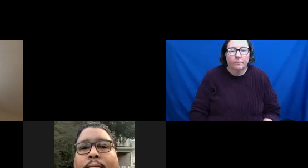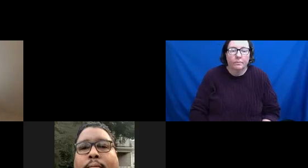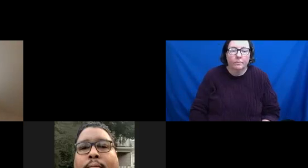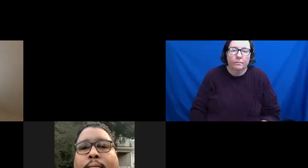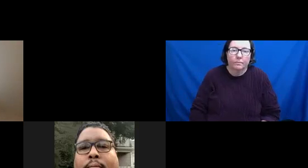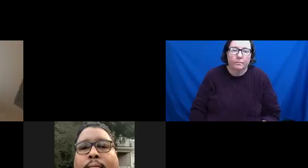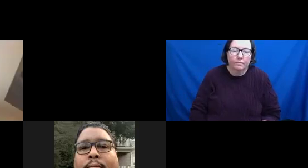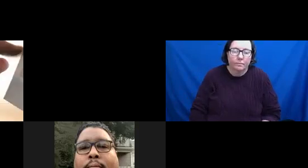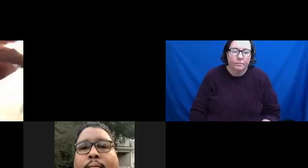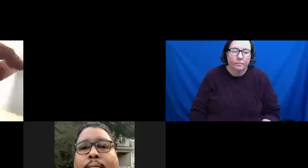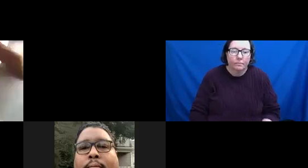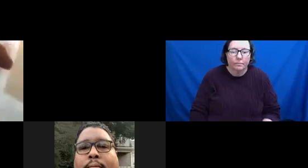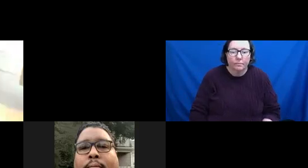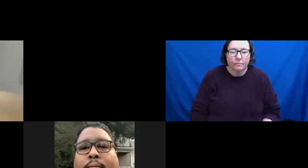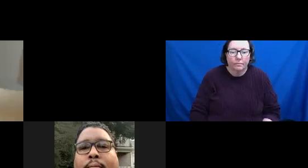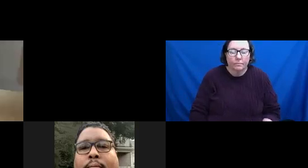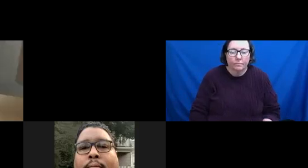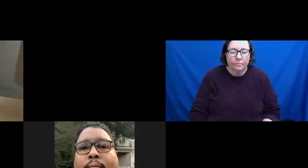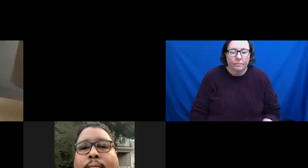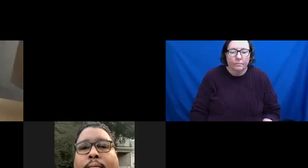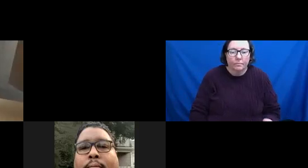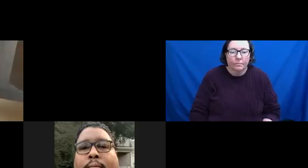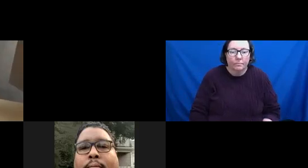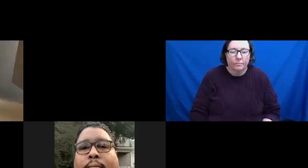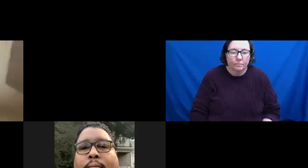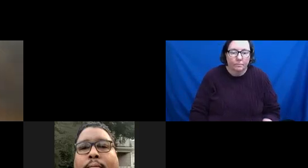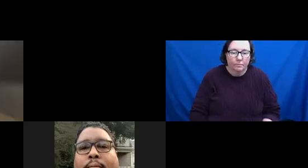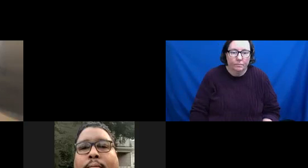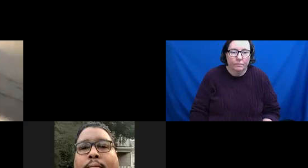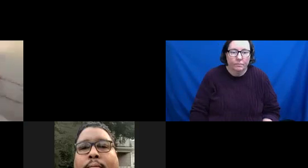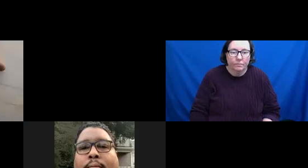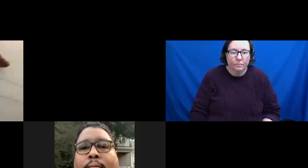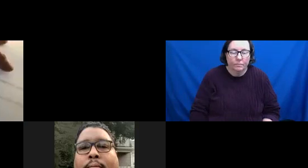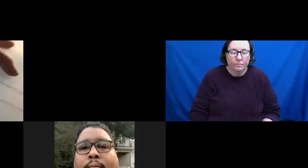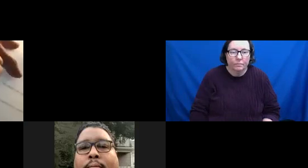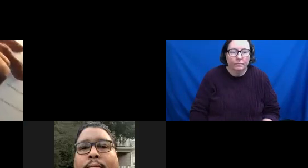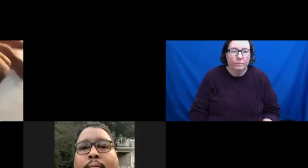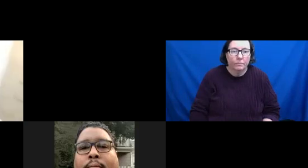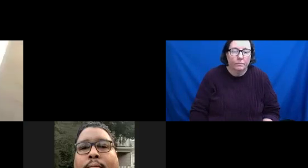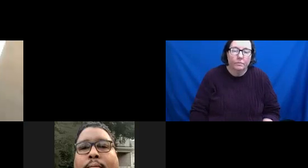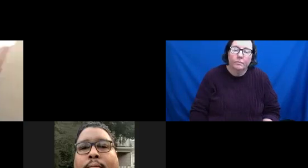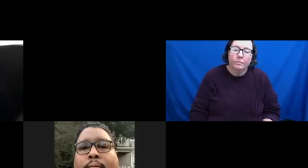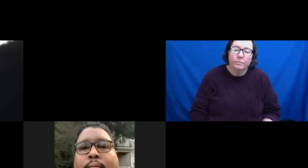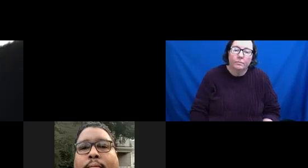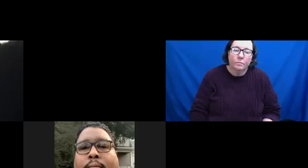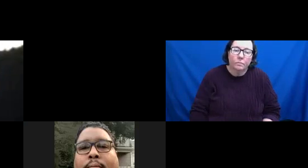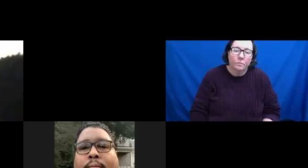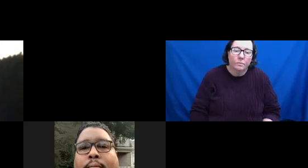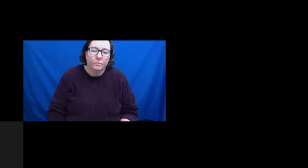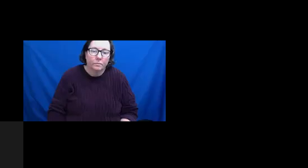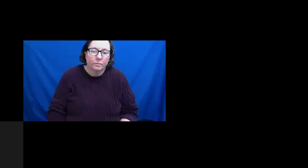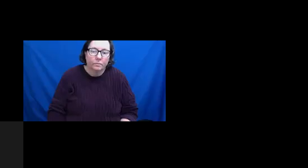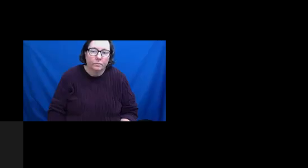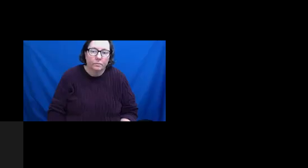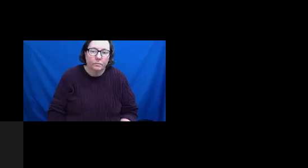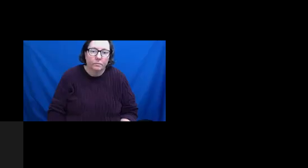ou à vous compte qui vient pour entrer là-dedans. Et moi, très content que tout le monde a suivi. Et puis, nous sommes capables de gagner un bon après-midi pour nous capables de gagner